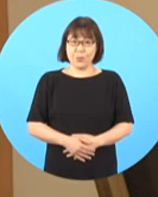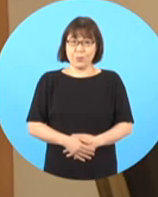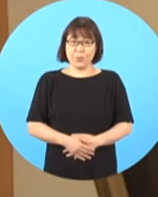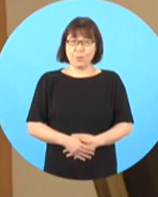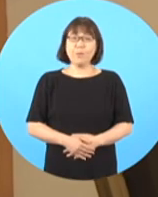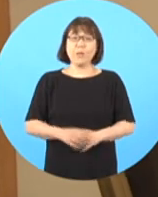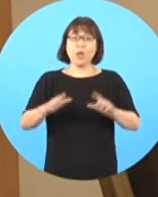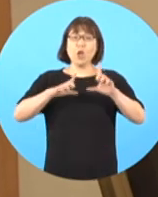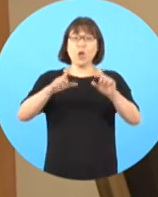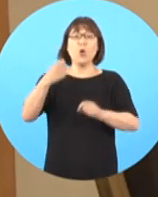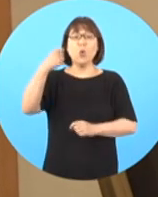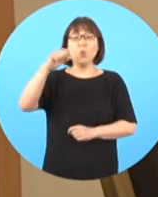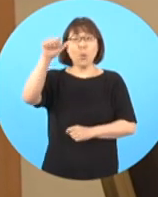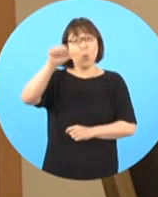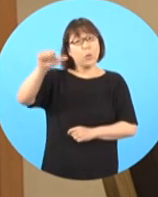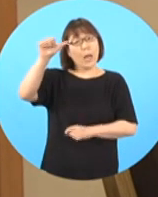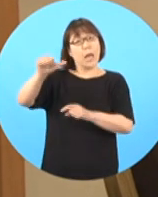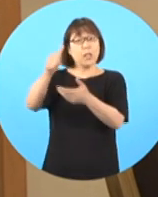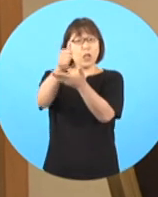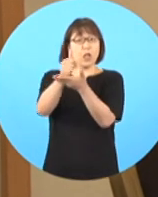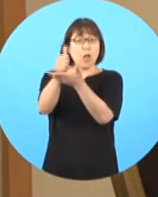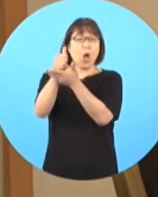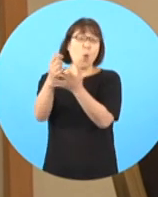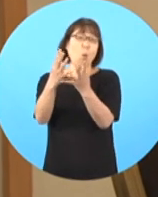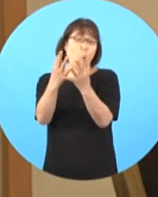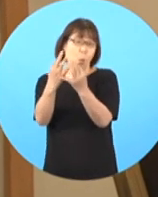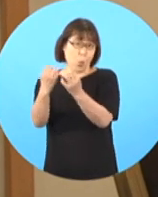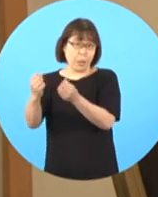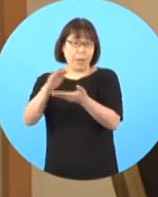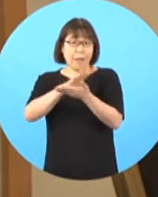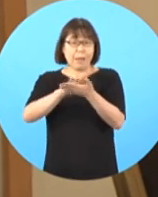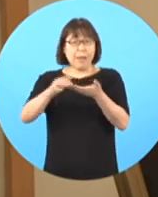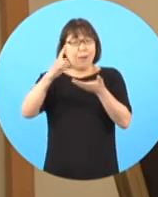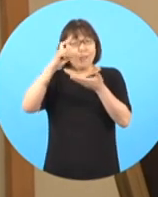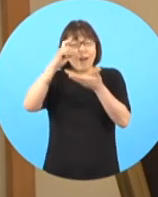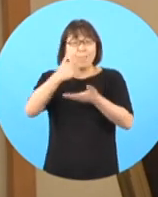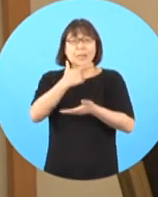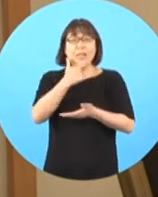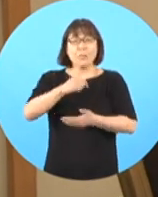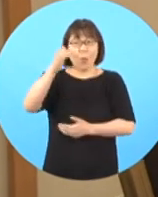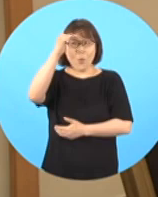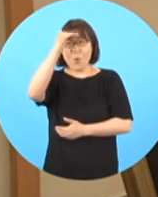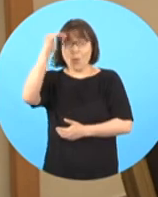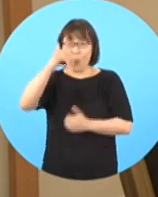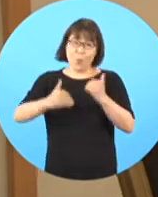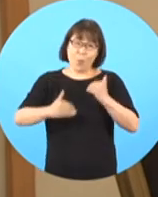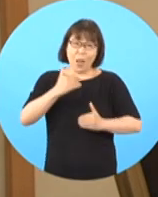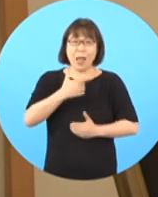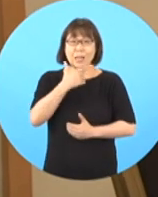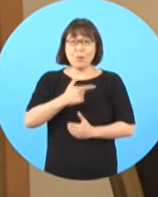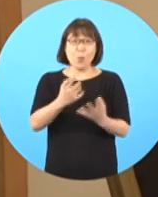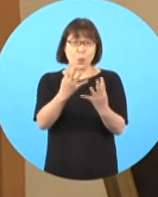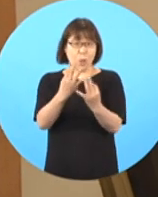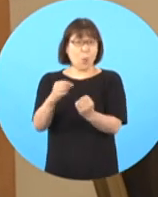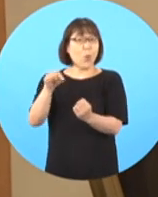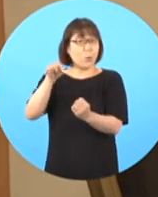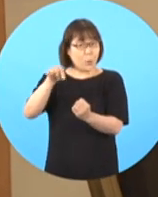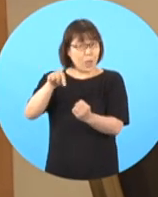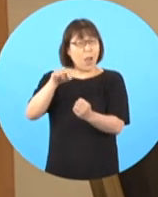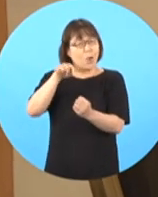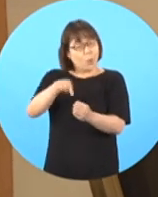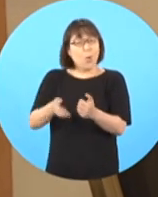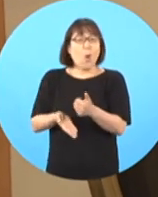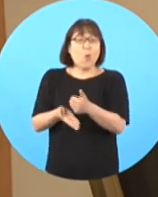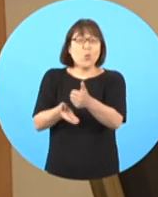東南アジアからのお客様が多いんですけども、綺麗な写真が撮りたいですとか、景観を楽しみたいっていう希望がとても多いので、そういうところ